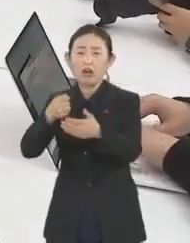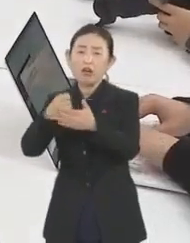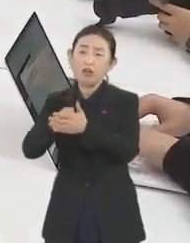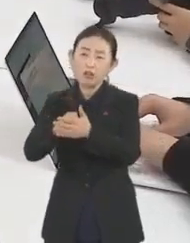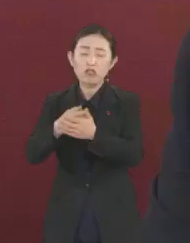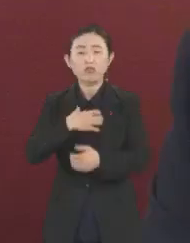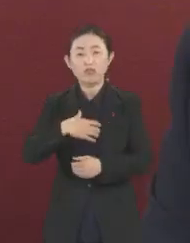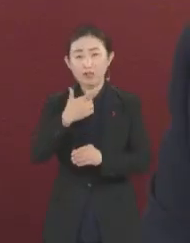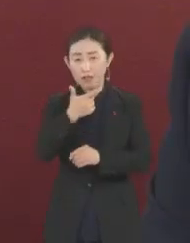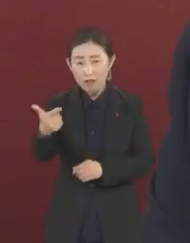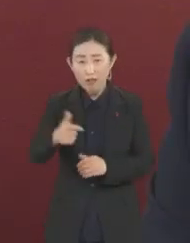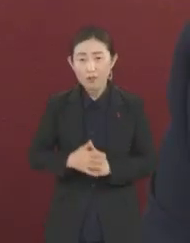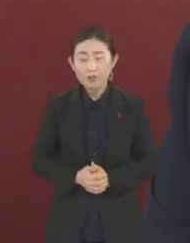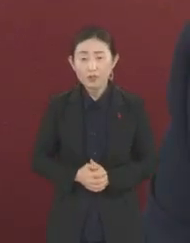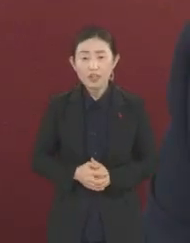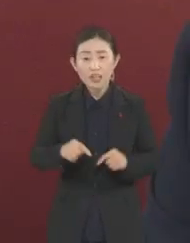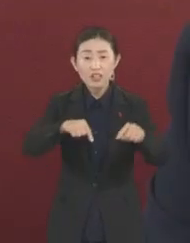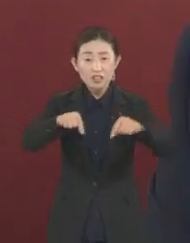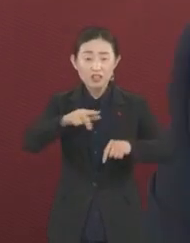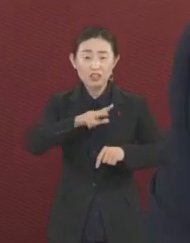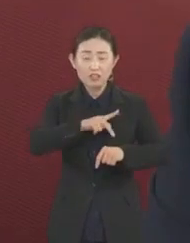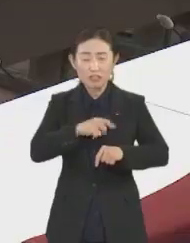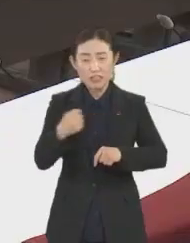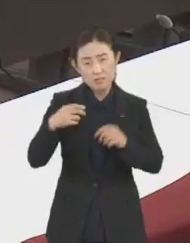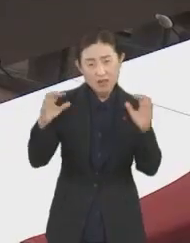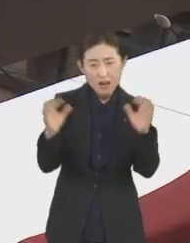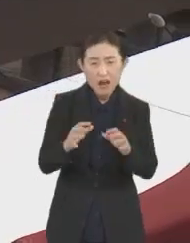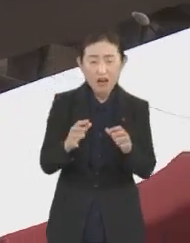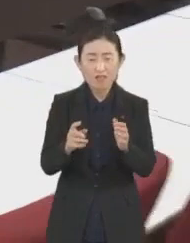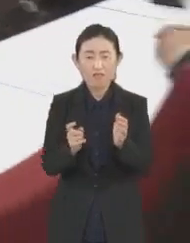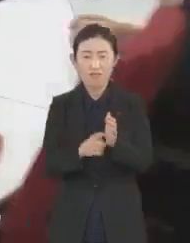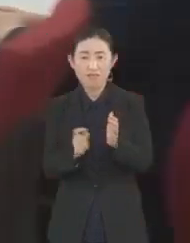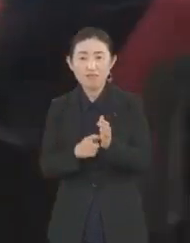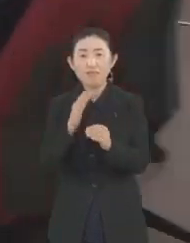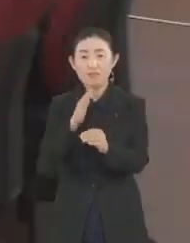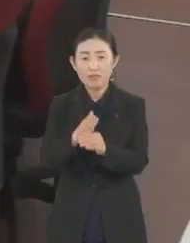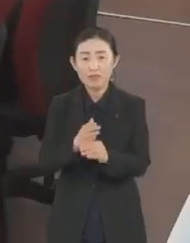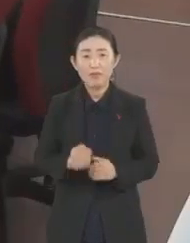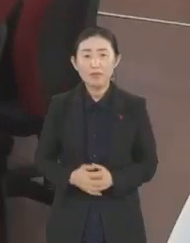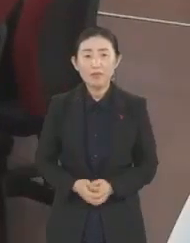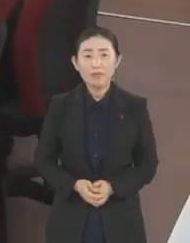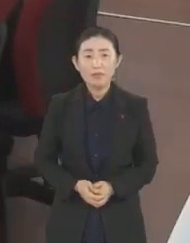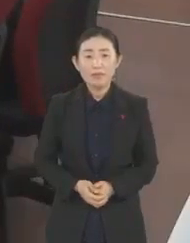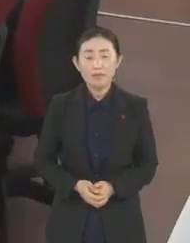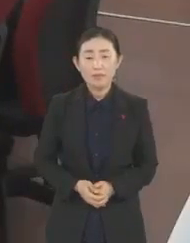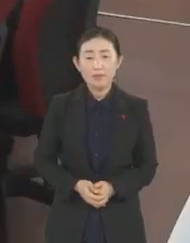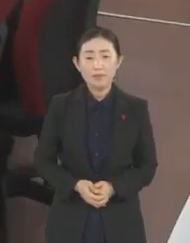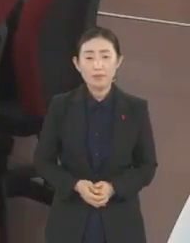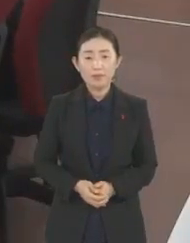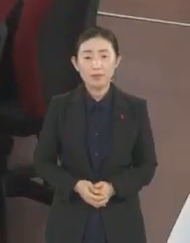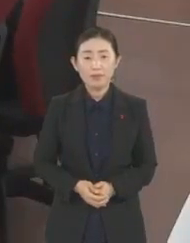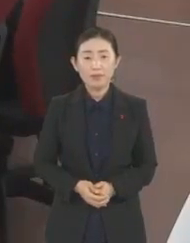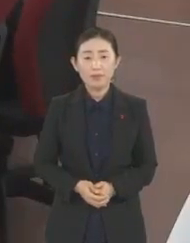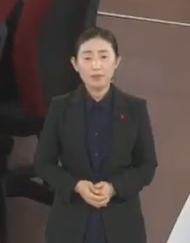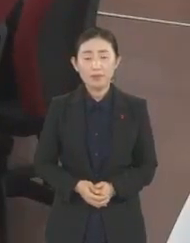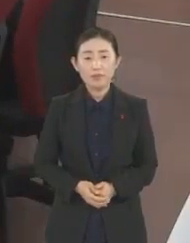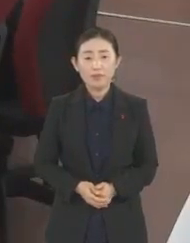상황. 지역 정치권의 역량 결집이 절실한 상황입니다. TJB 이선학입니다.